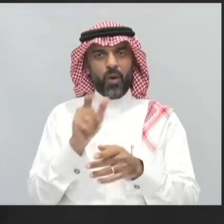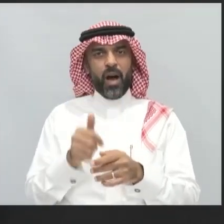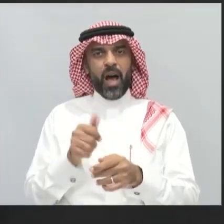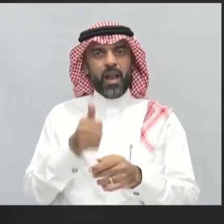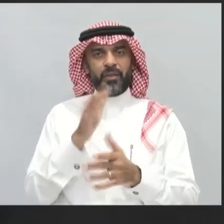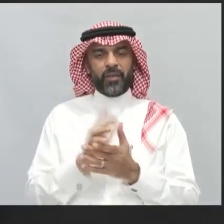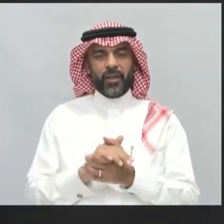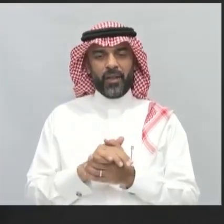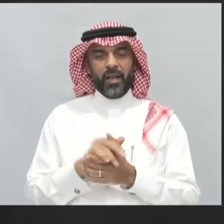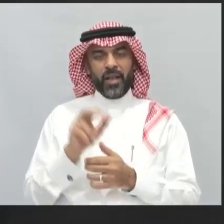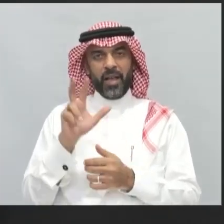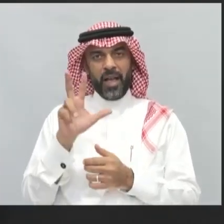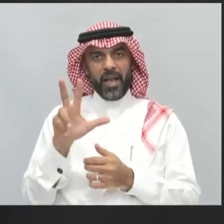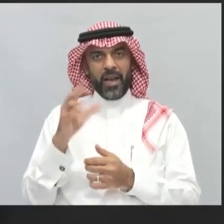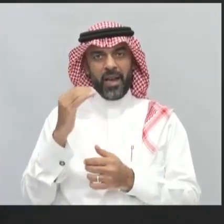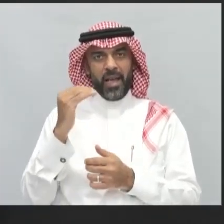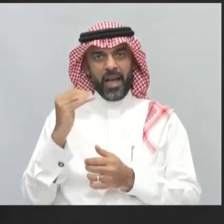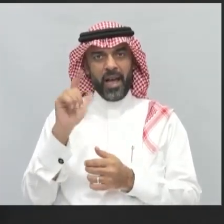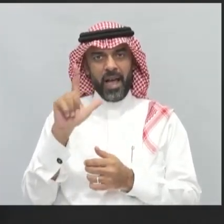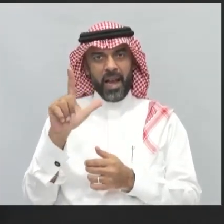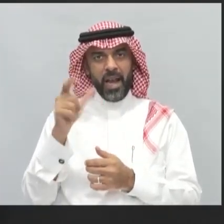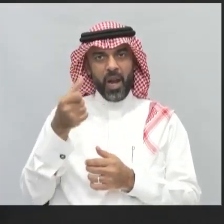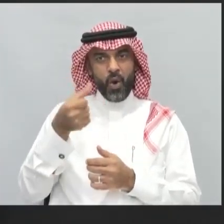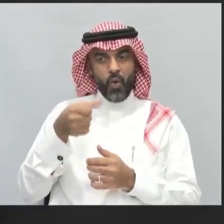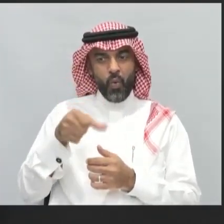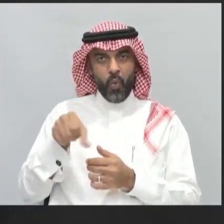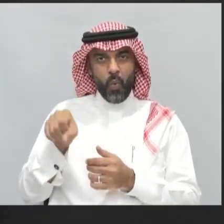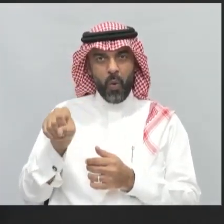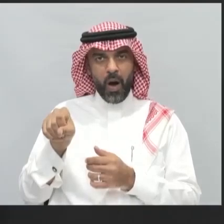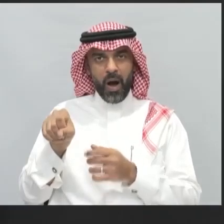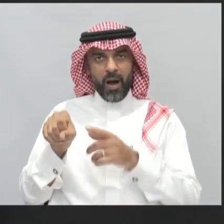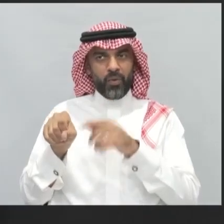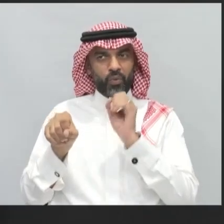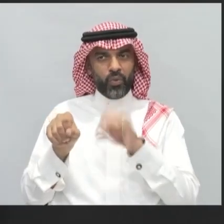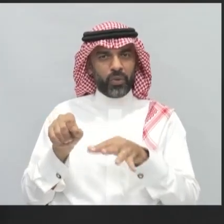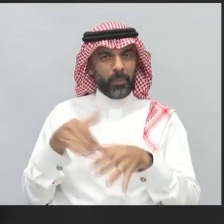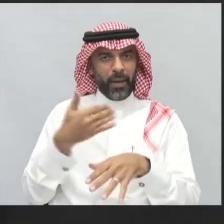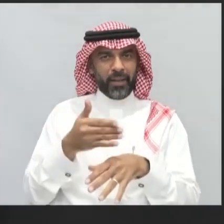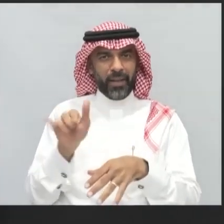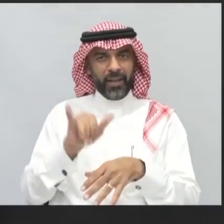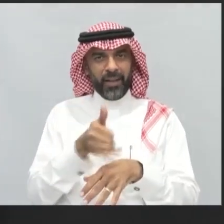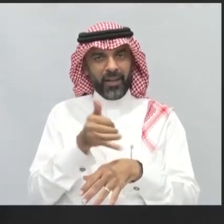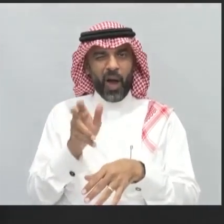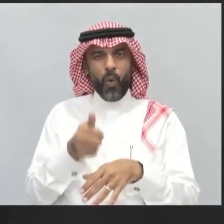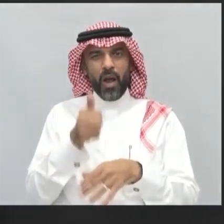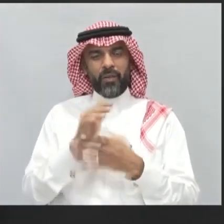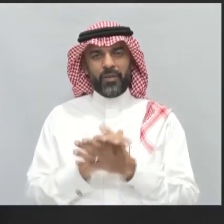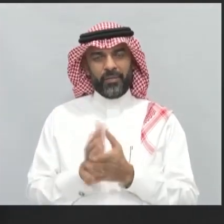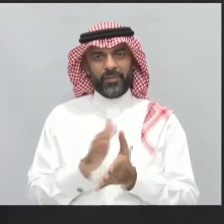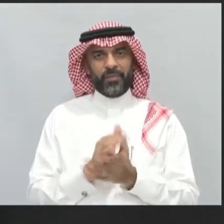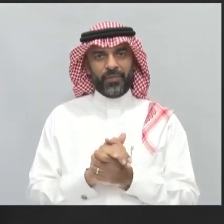الاشهى كل هذه الكلمات تنتهي بالف لينه ركز في كتابتها انتقى موسى